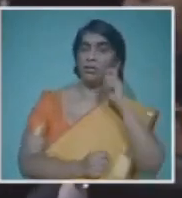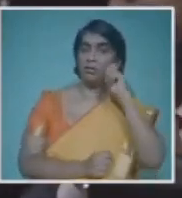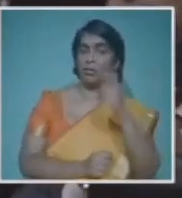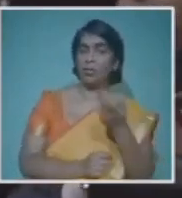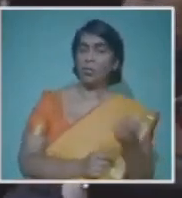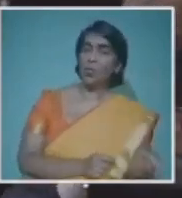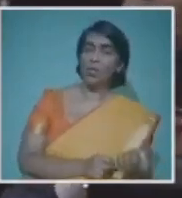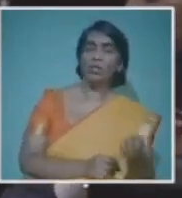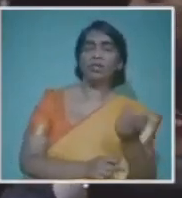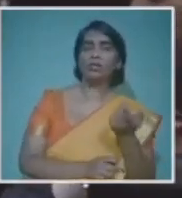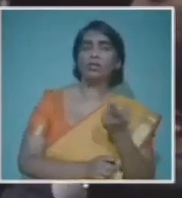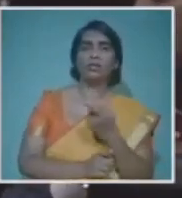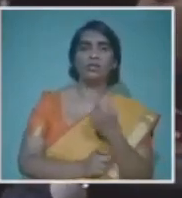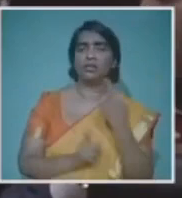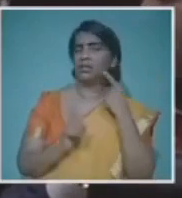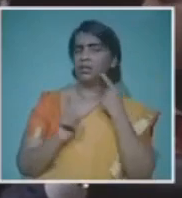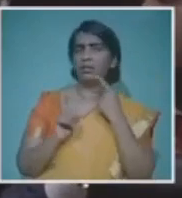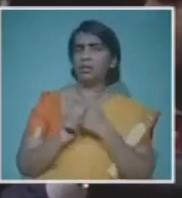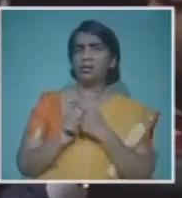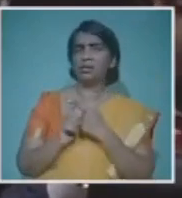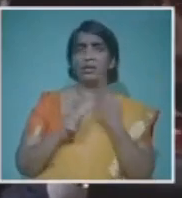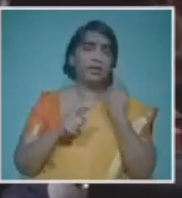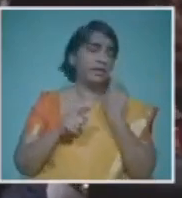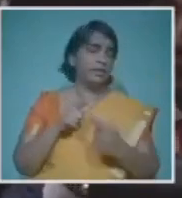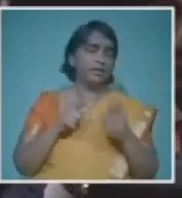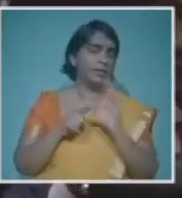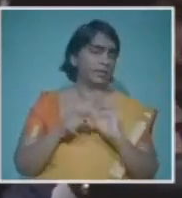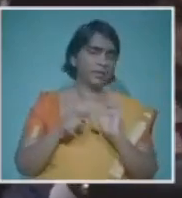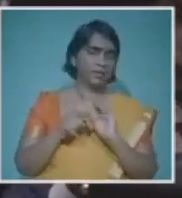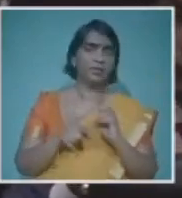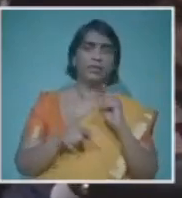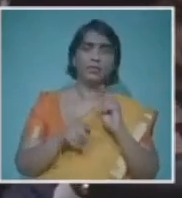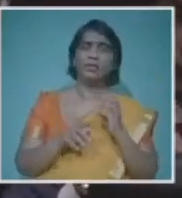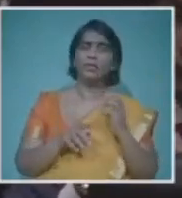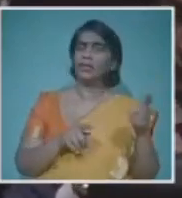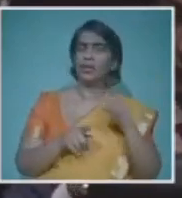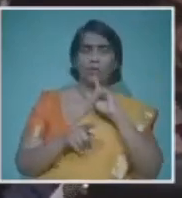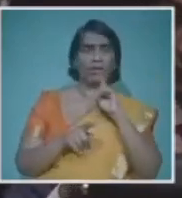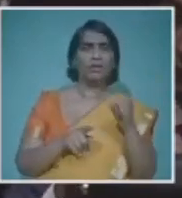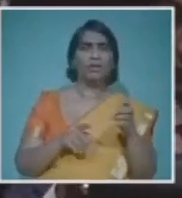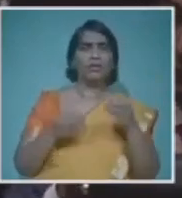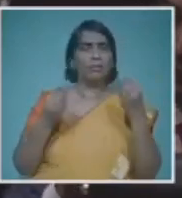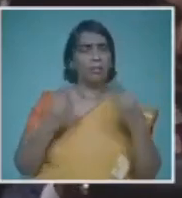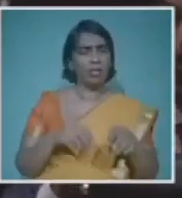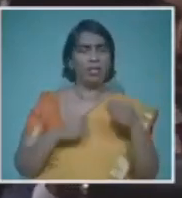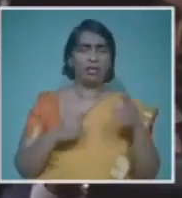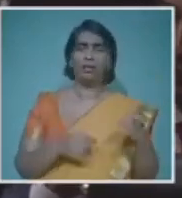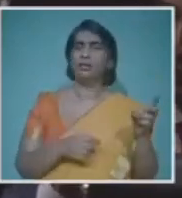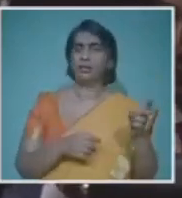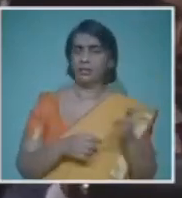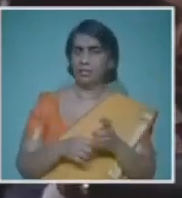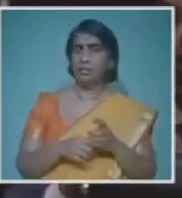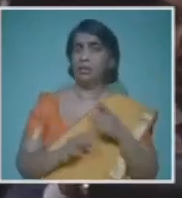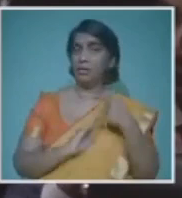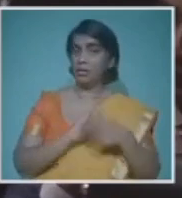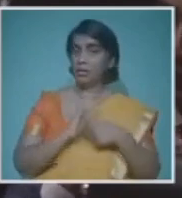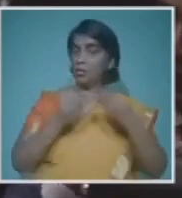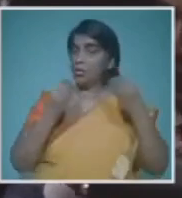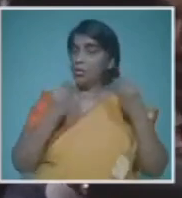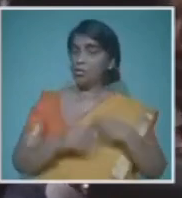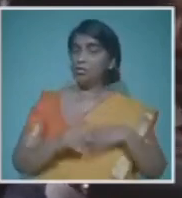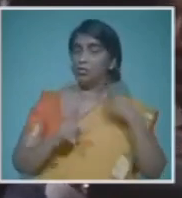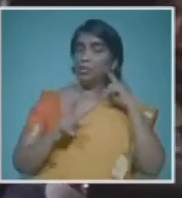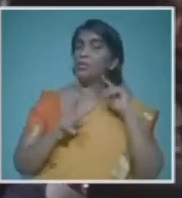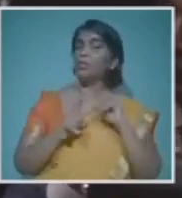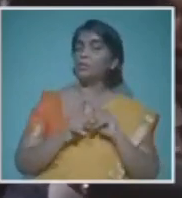පහර දීමක් පිළිබඳවවත් කාරණ විතරක් නෙවෙයි. ඒවා බොහොම මේ ඒව සරල දේවල්. රටක් කඩා වැටෙන්න